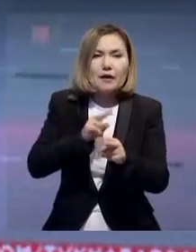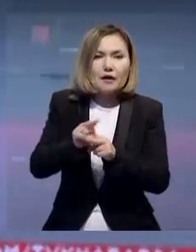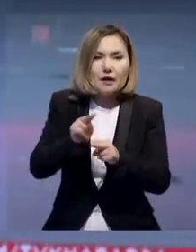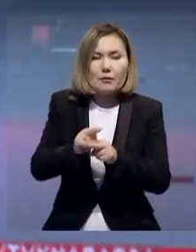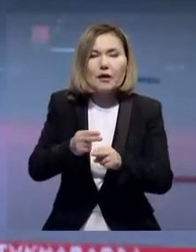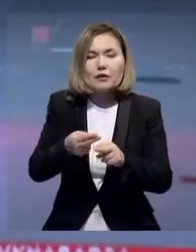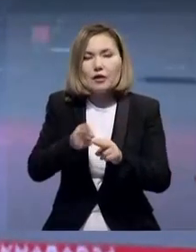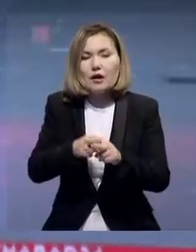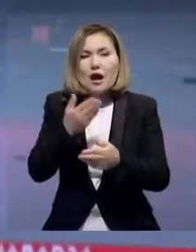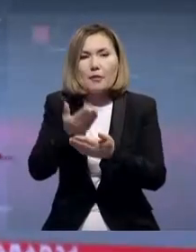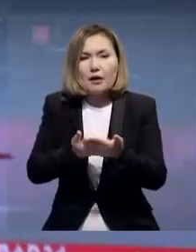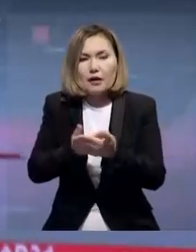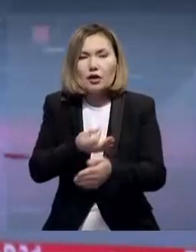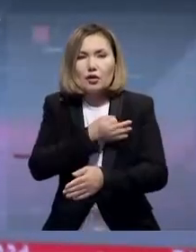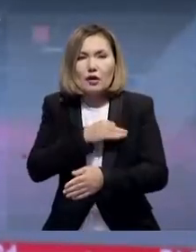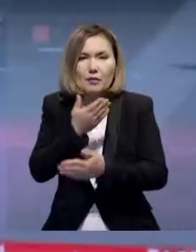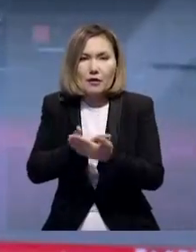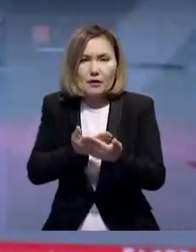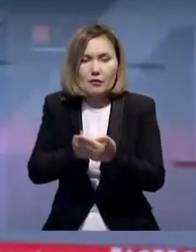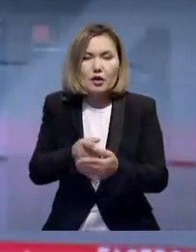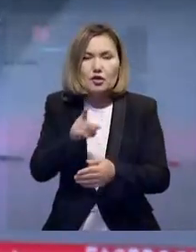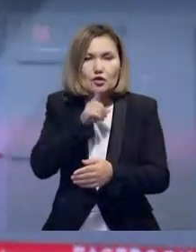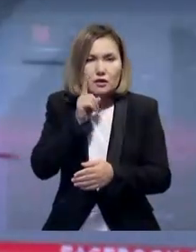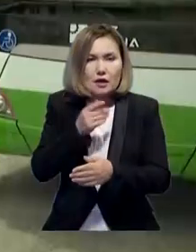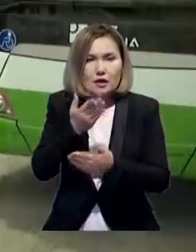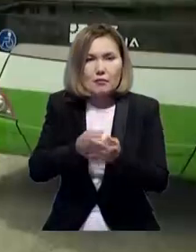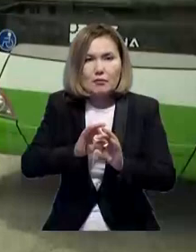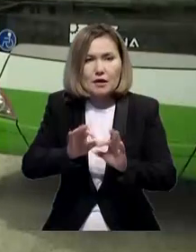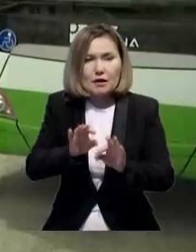беруді көздейтін құқықтық ақпараттық кеңестер берілді.